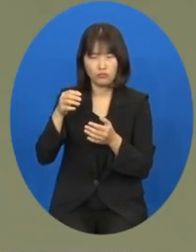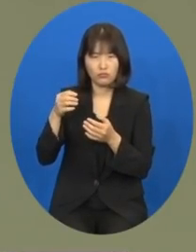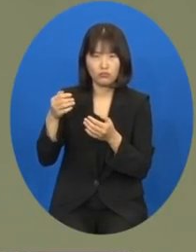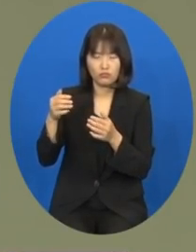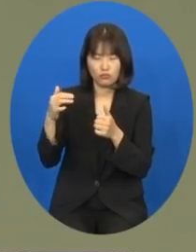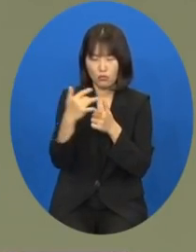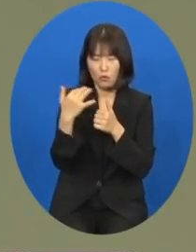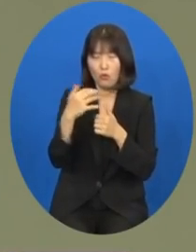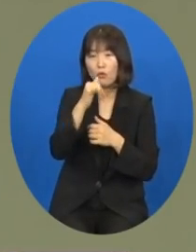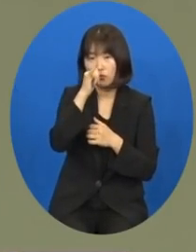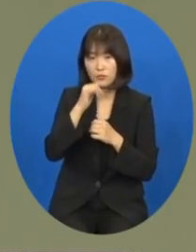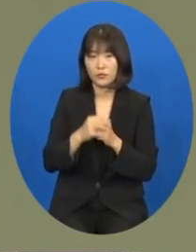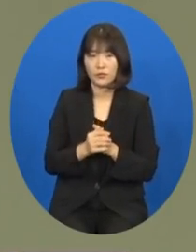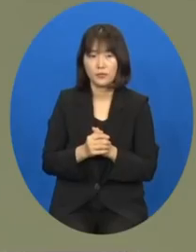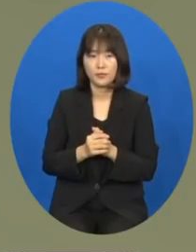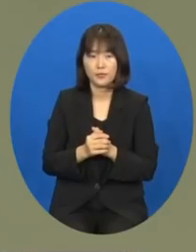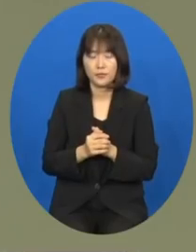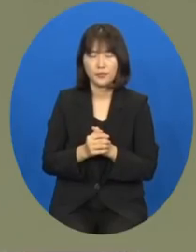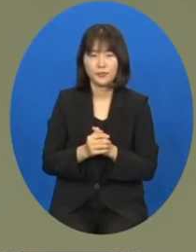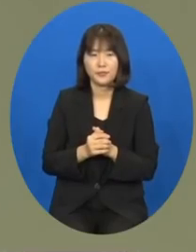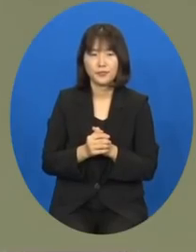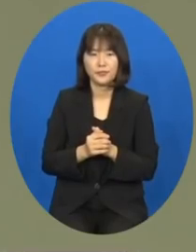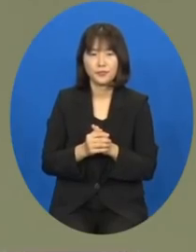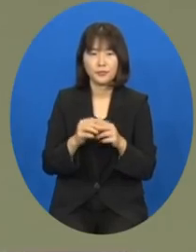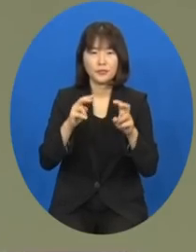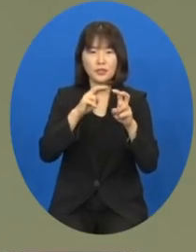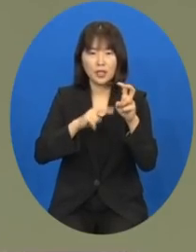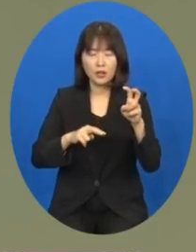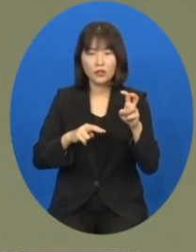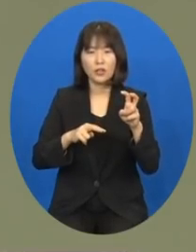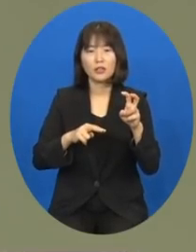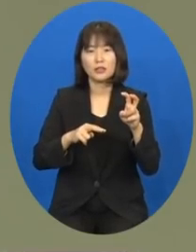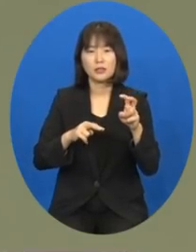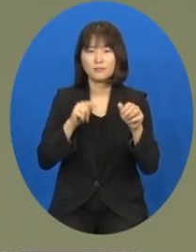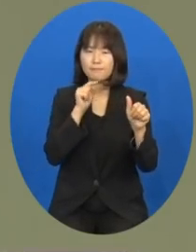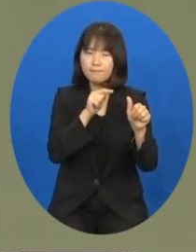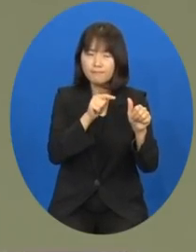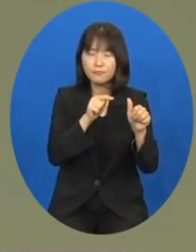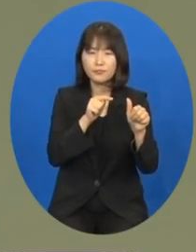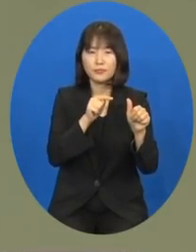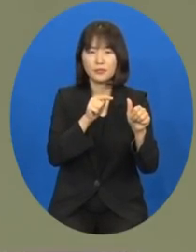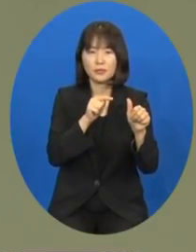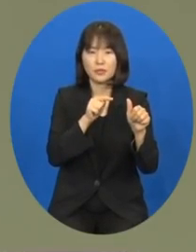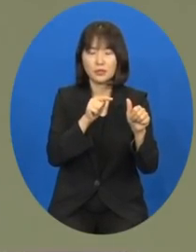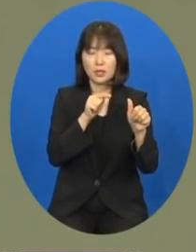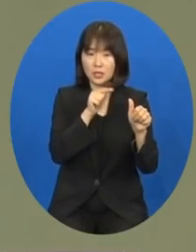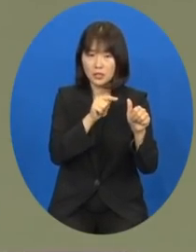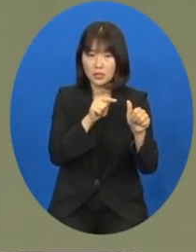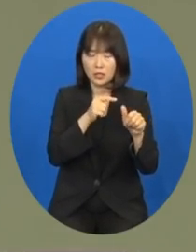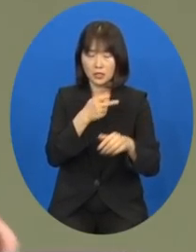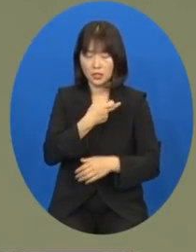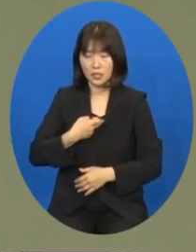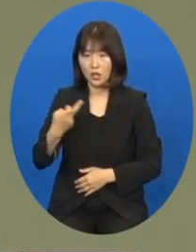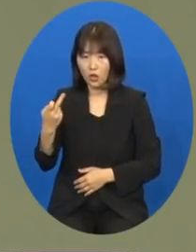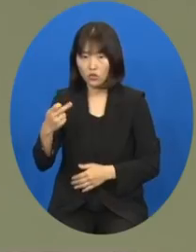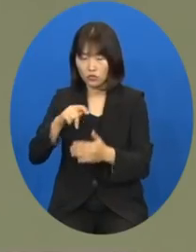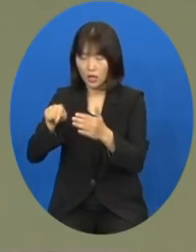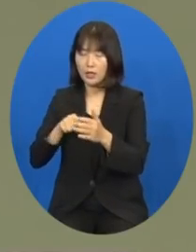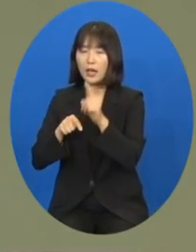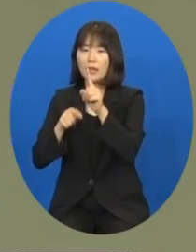11절에 수렴 쓰면 가루 세 아들 유다를 가리켜 40 말씀인데 그런 열두 제자 가운데 한 사람으로 예수를